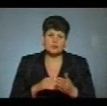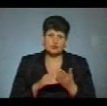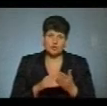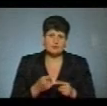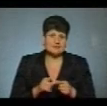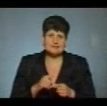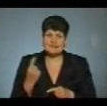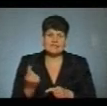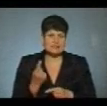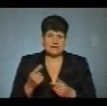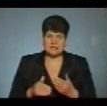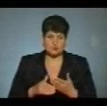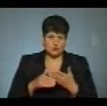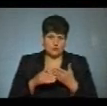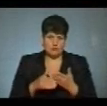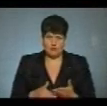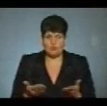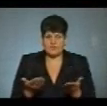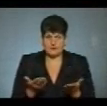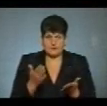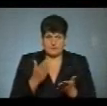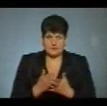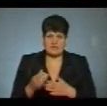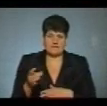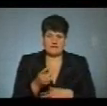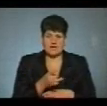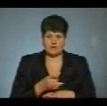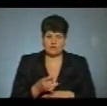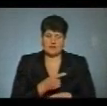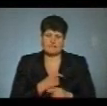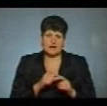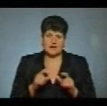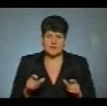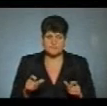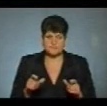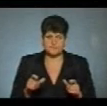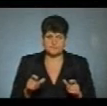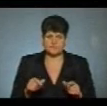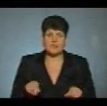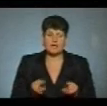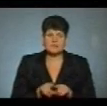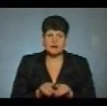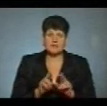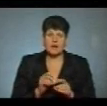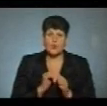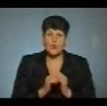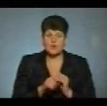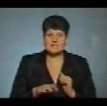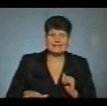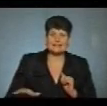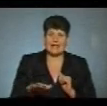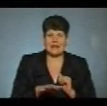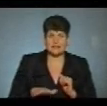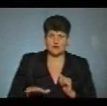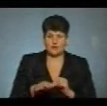єдина допомога, яка поступає в райони в лікарні. Так як кожна територія, це